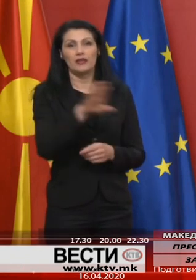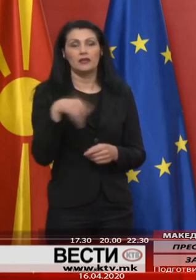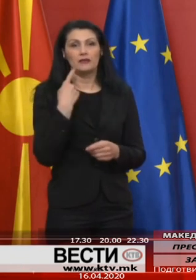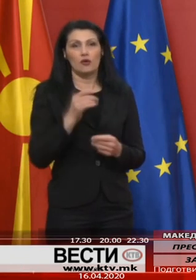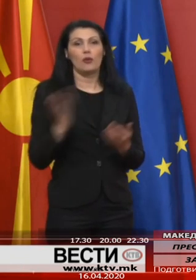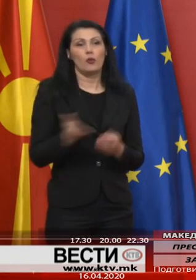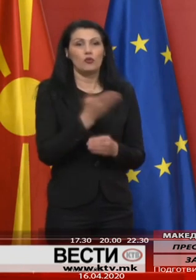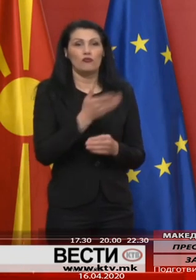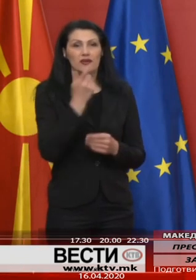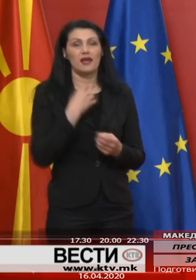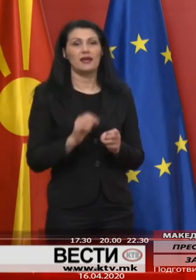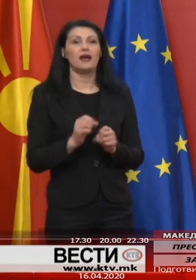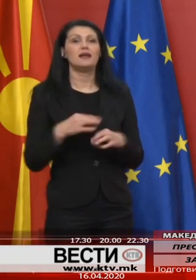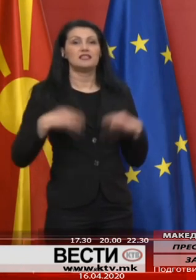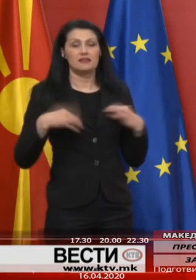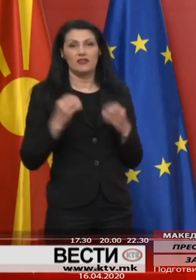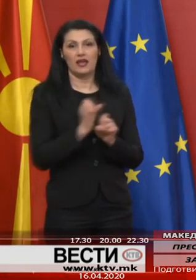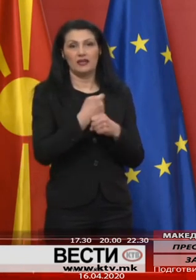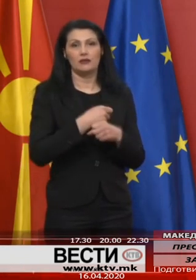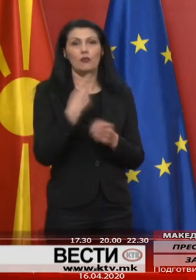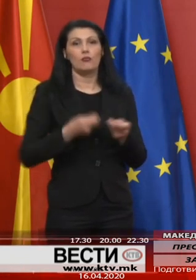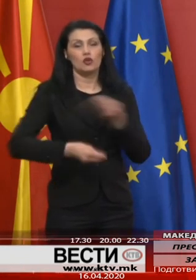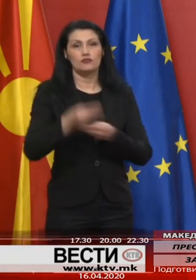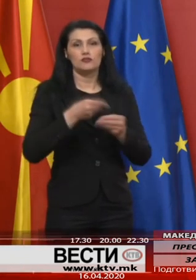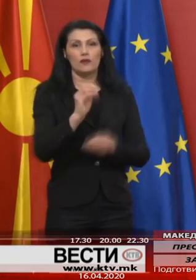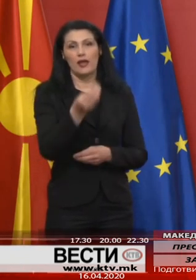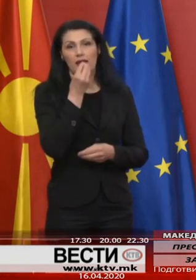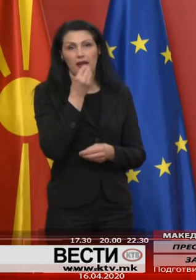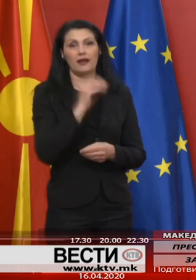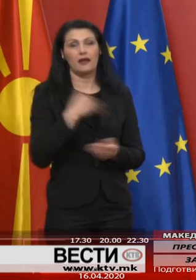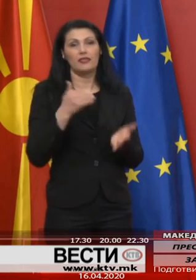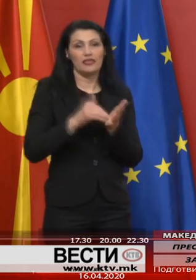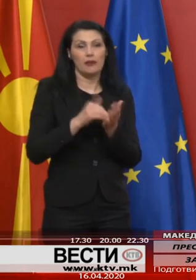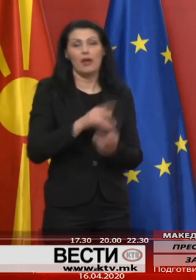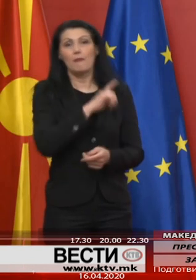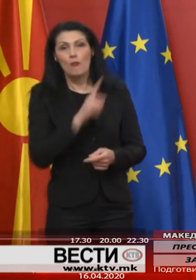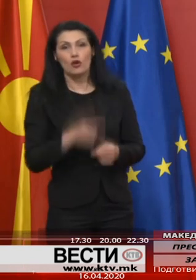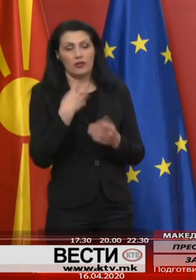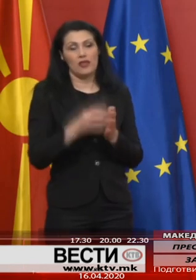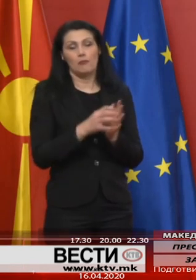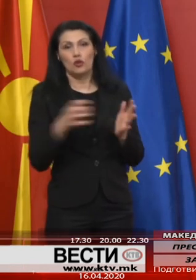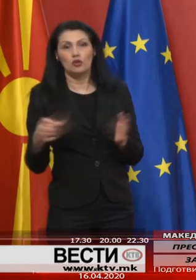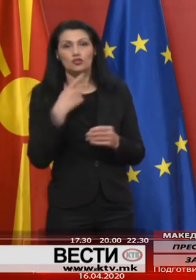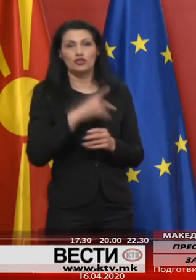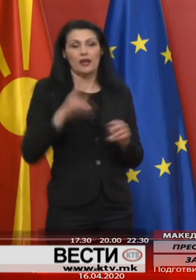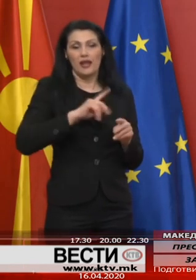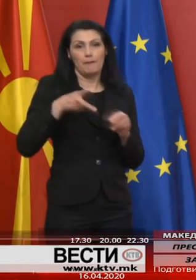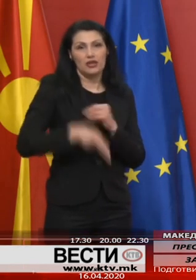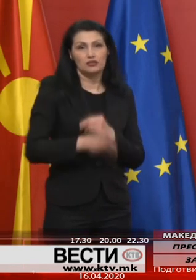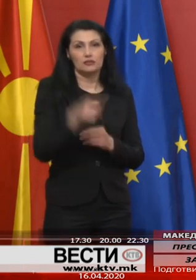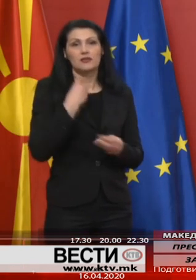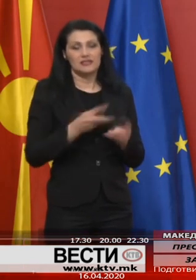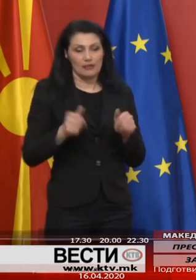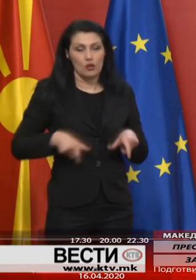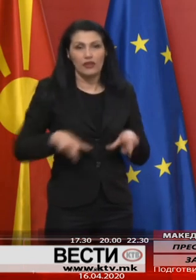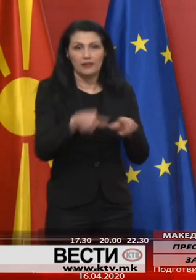Понадминување на здравствената криза. Производството на храна треба и мора да продолжи непречено. Земјоделците